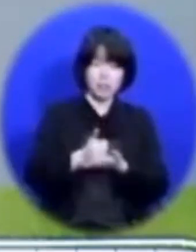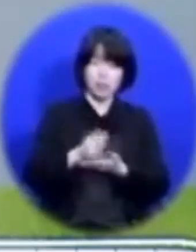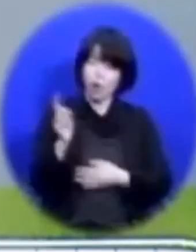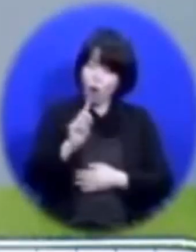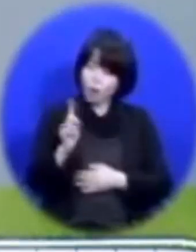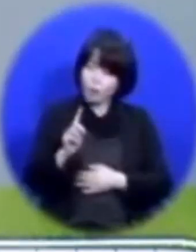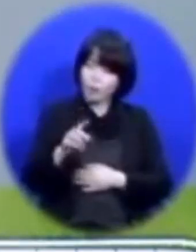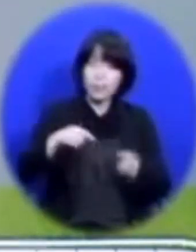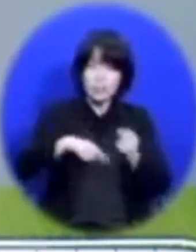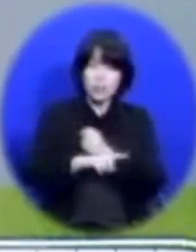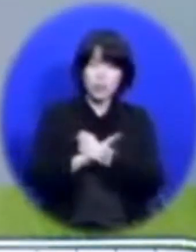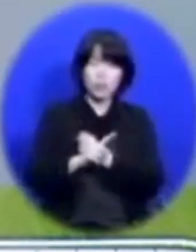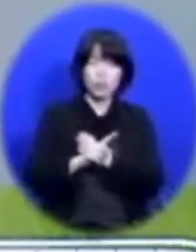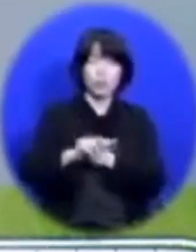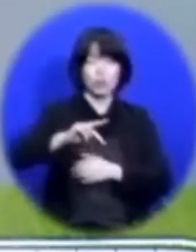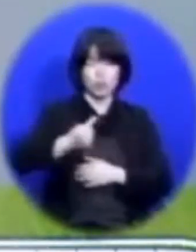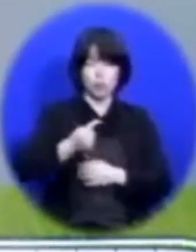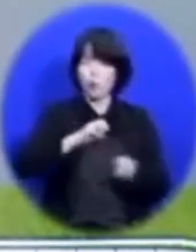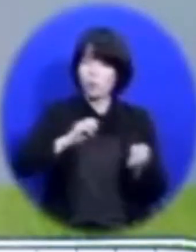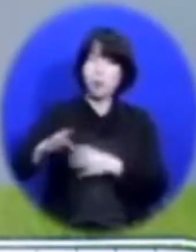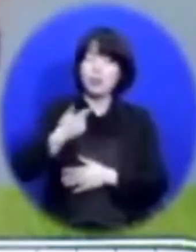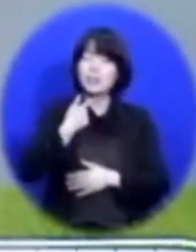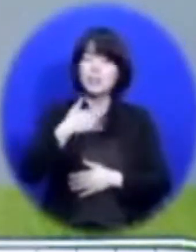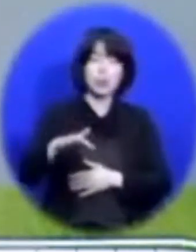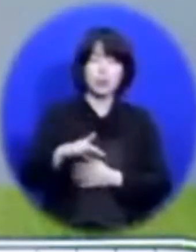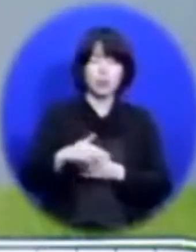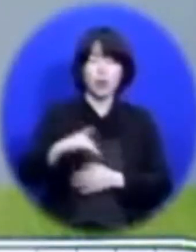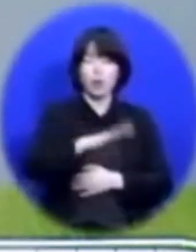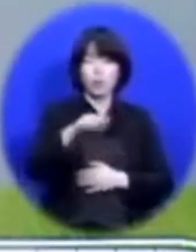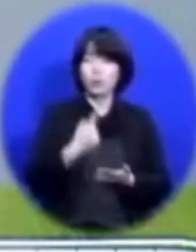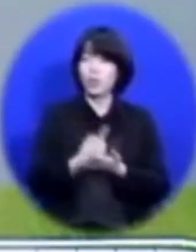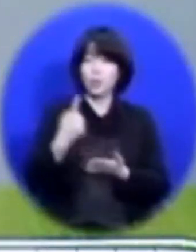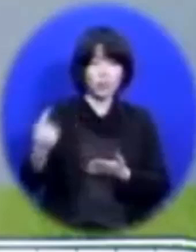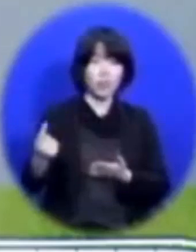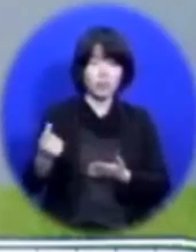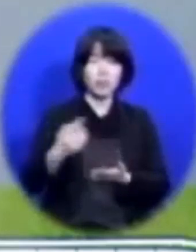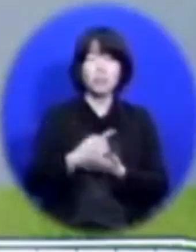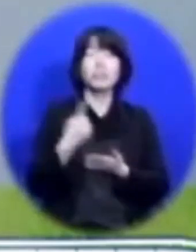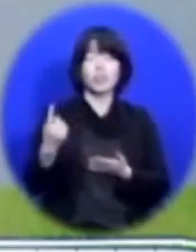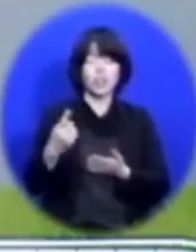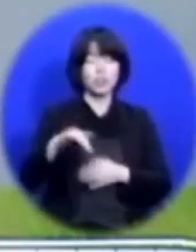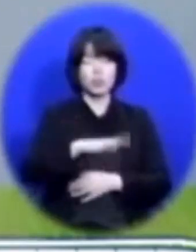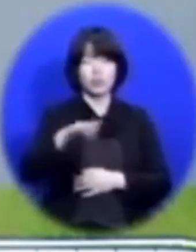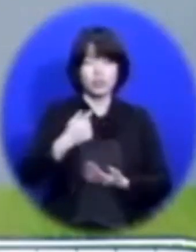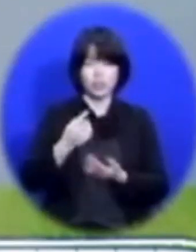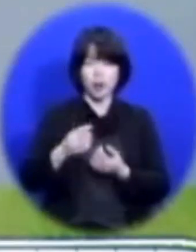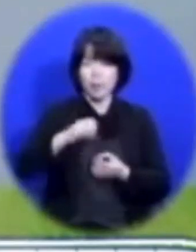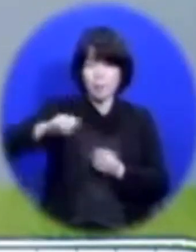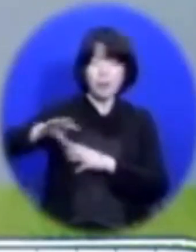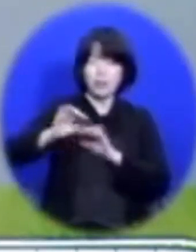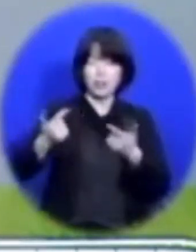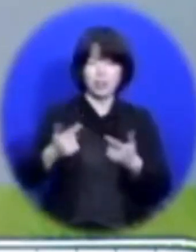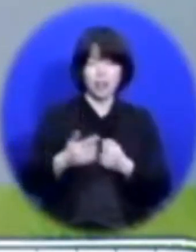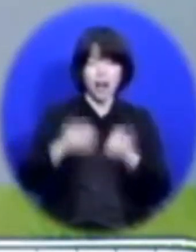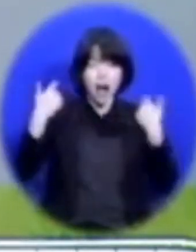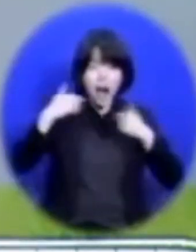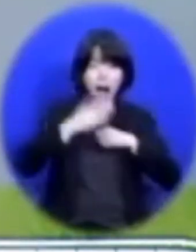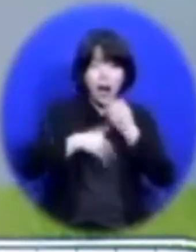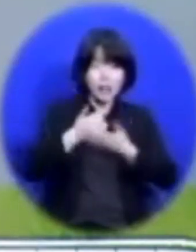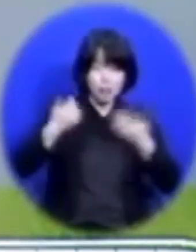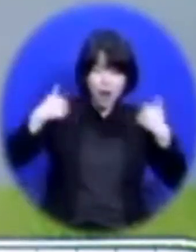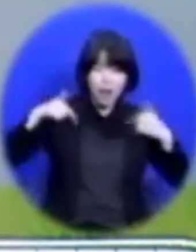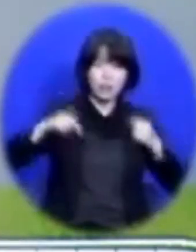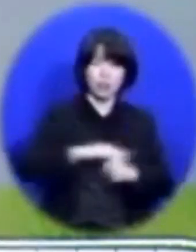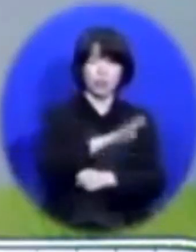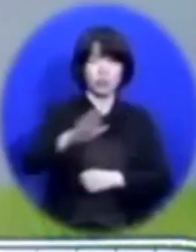로든우리를버리신적이없습니다. 우리가떠나면그분도떠나십니다.하나님은 언제나우리와함께하시는하나님이시며